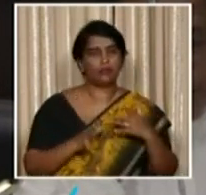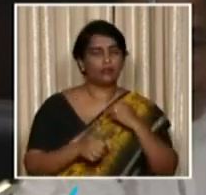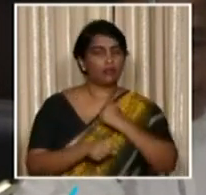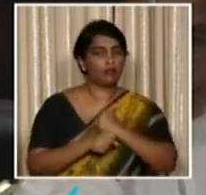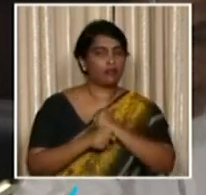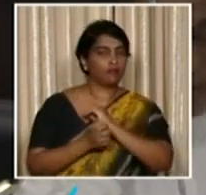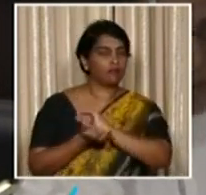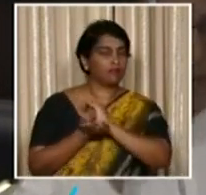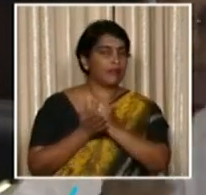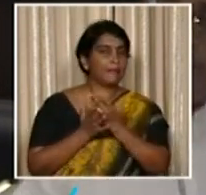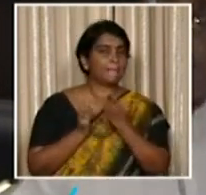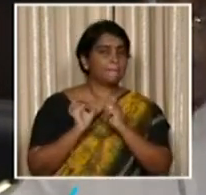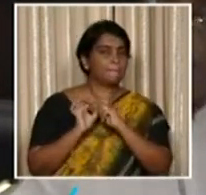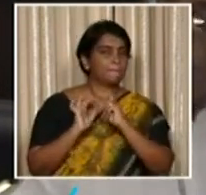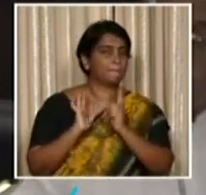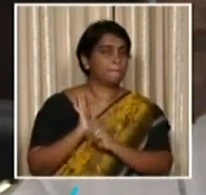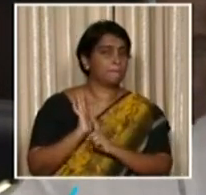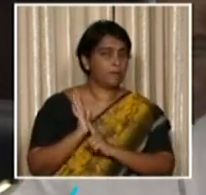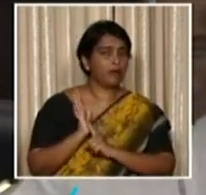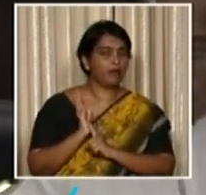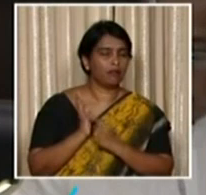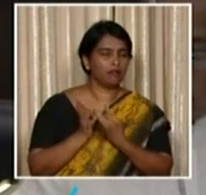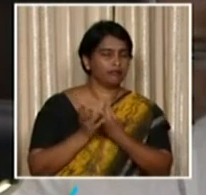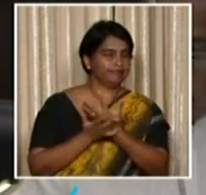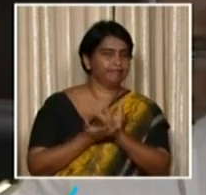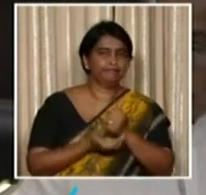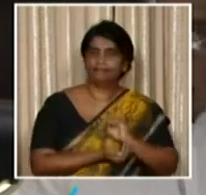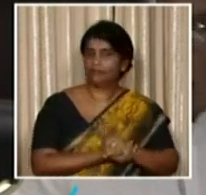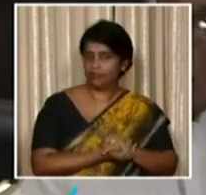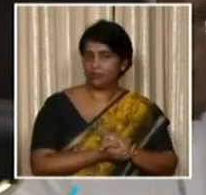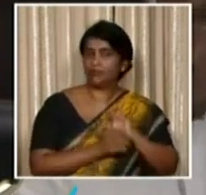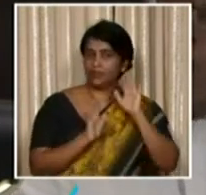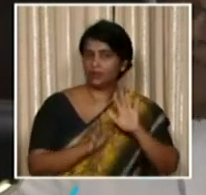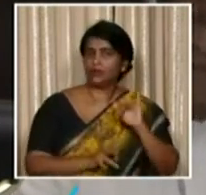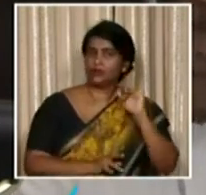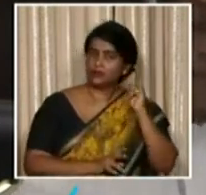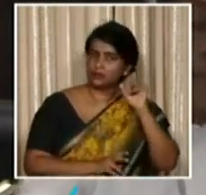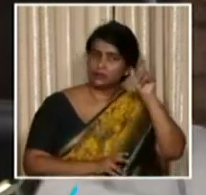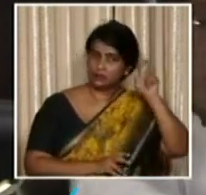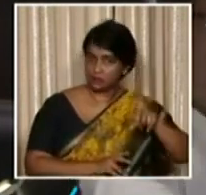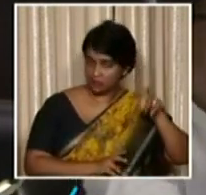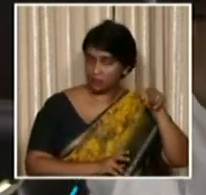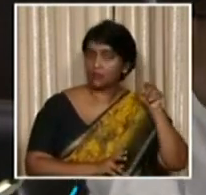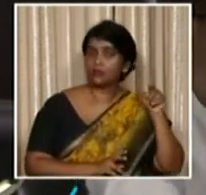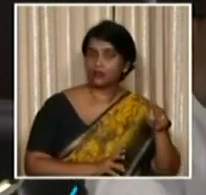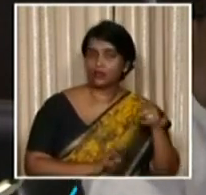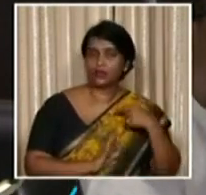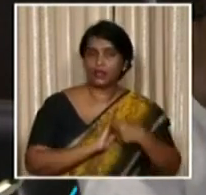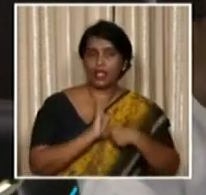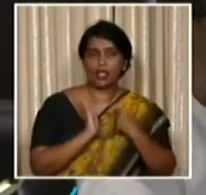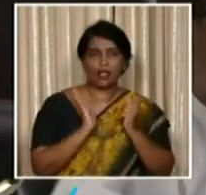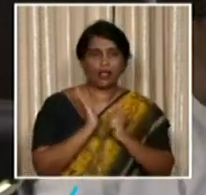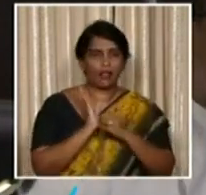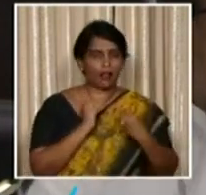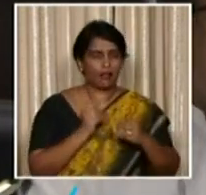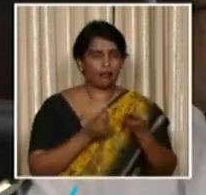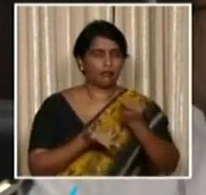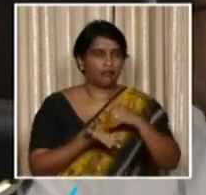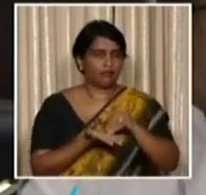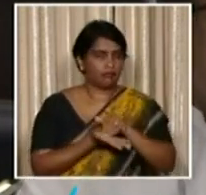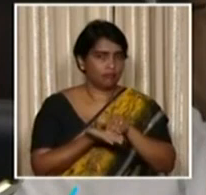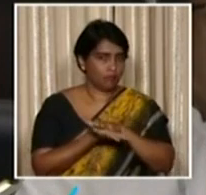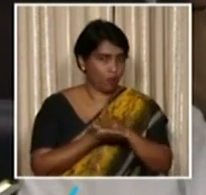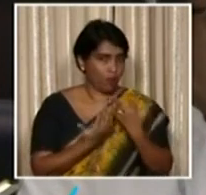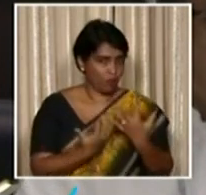භාණ්ඩාගාර බැඳුම් කර ප්‍රමාණයක් තමන්ගේ අතේ තියාගෙන ඉන්නවා. එතකොට යම්කිසි විදියකට මේ දේශීය ණය ප්‍රශස්තීකරණය අවශ්‍ය